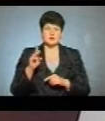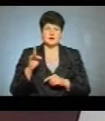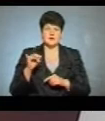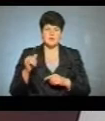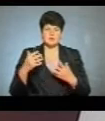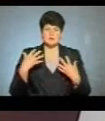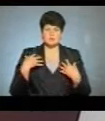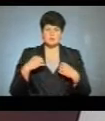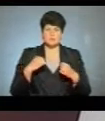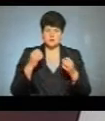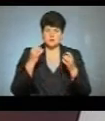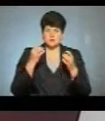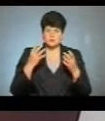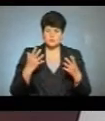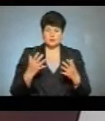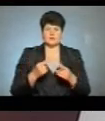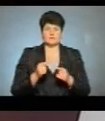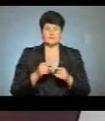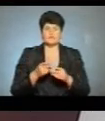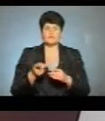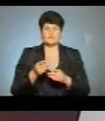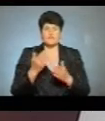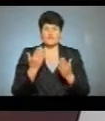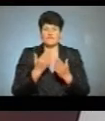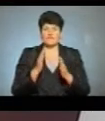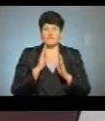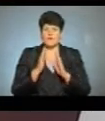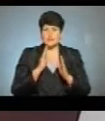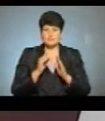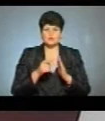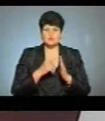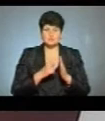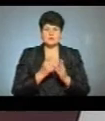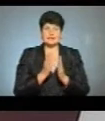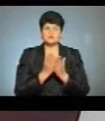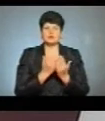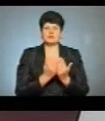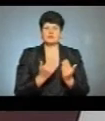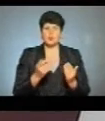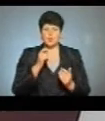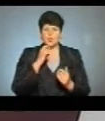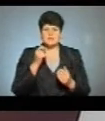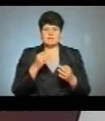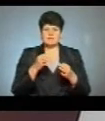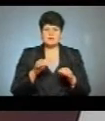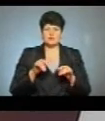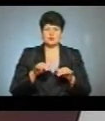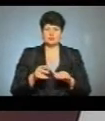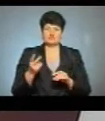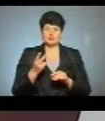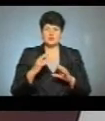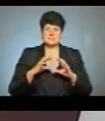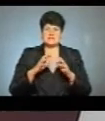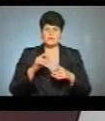музей національно-визвольної боротьби опублікував на своїй фейсбук-сторінці книжкову виставку «Український визвольний рух у Другій світовій